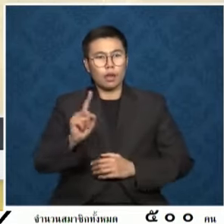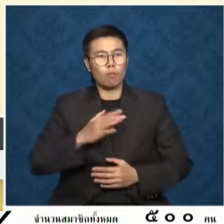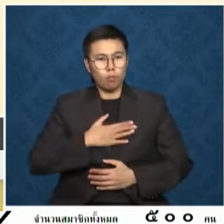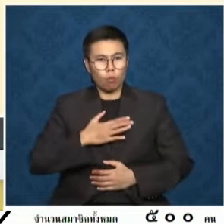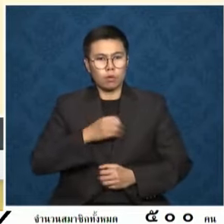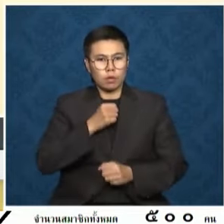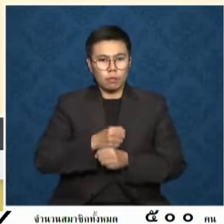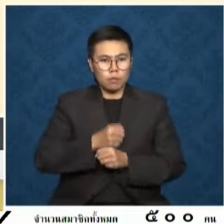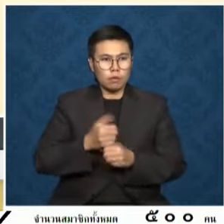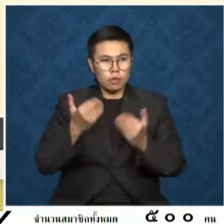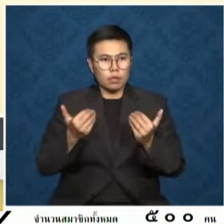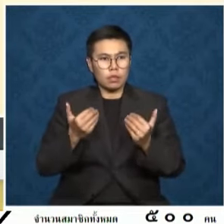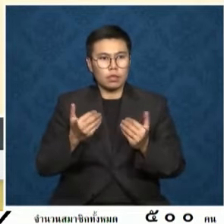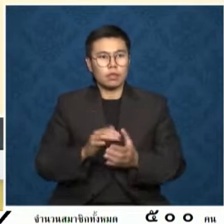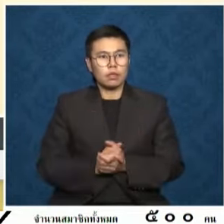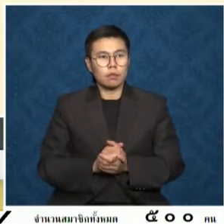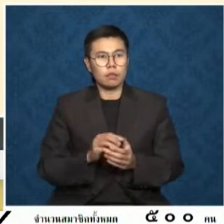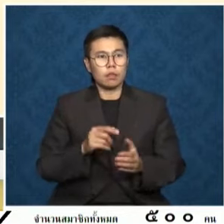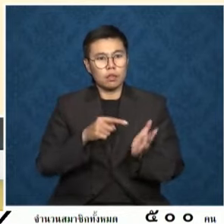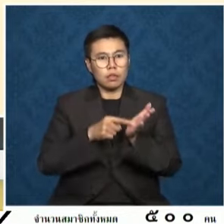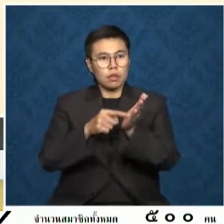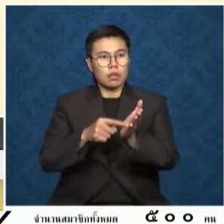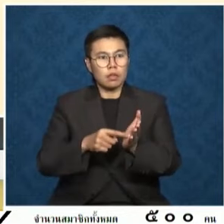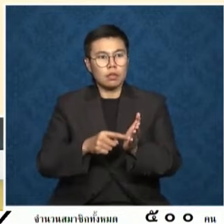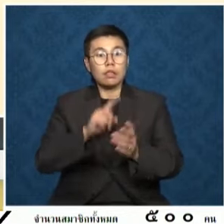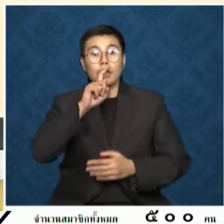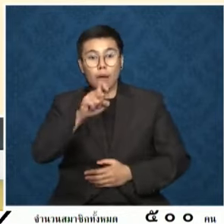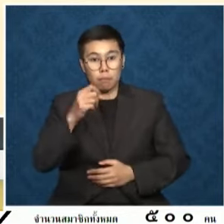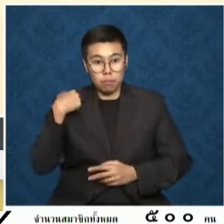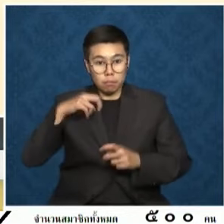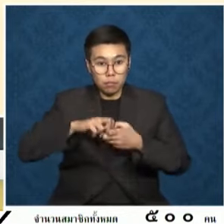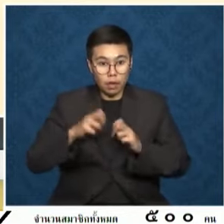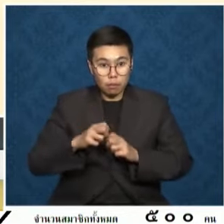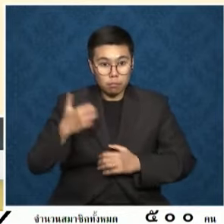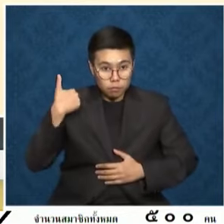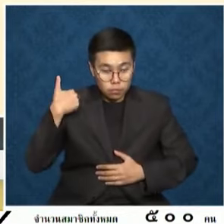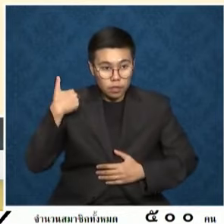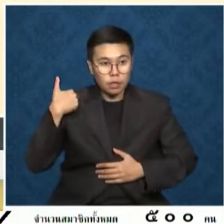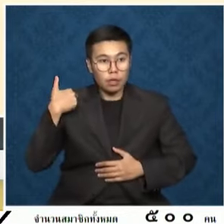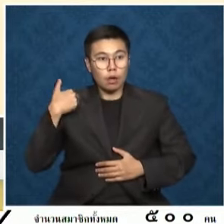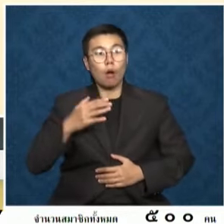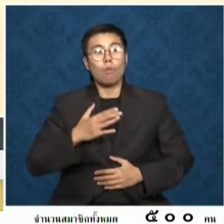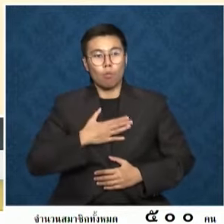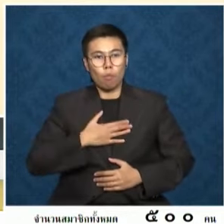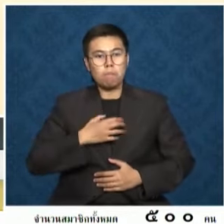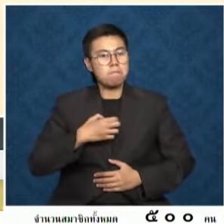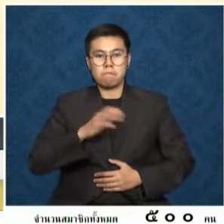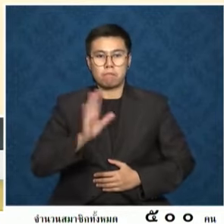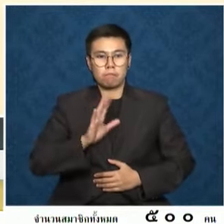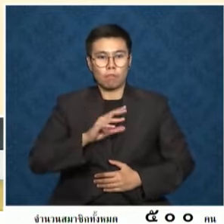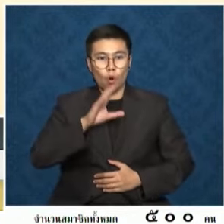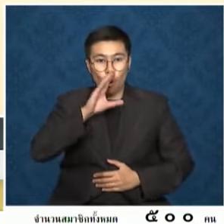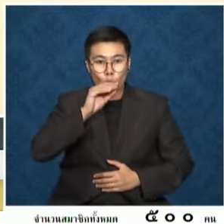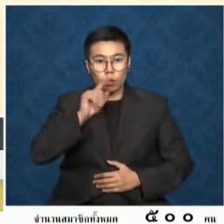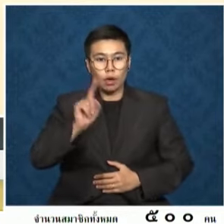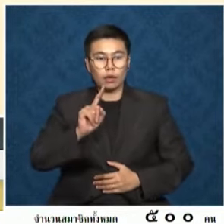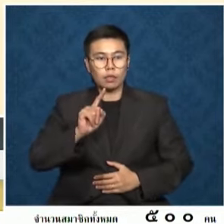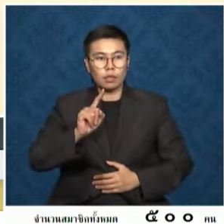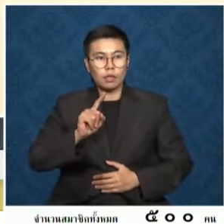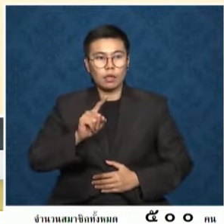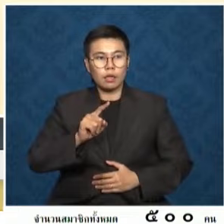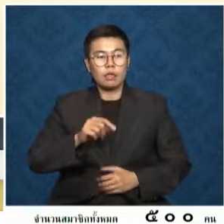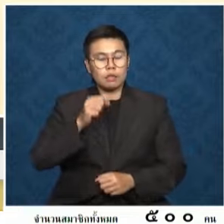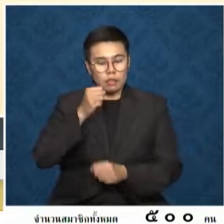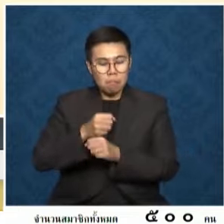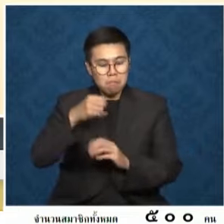าผมจะเสนอแบบนี้บ้างจะมีปัญหาไหมผมไม่อยากพูดว่าเป็นการกระทำที่